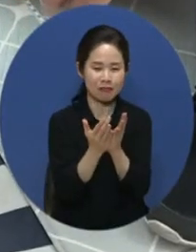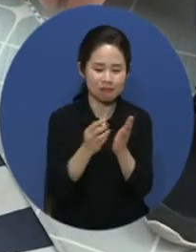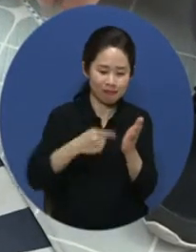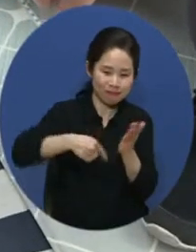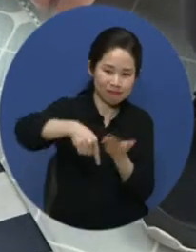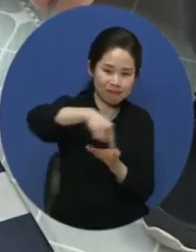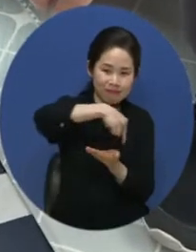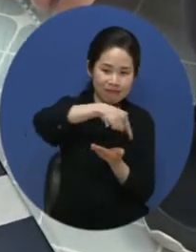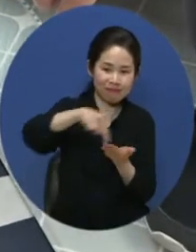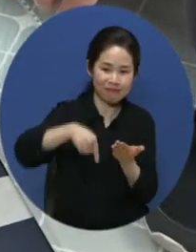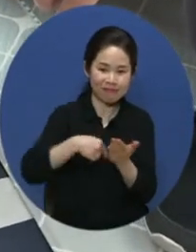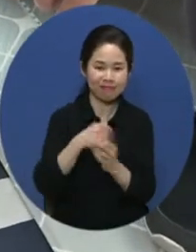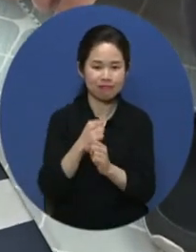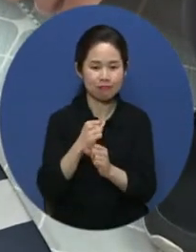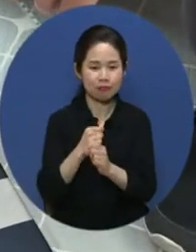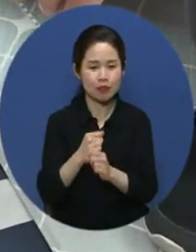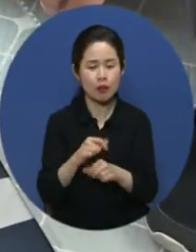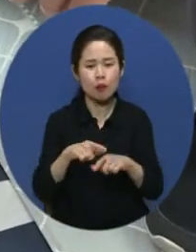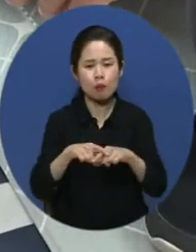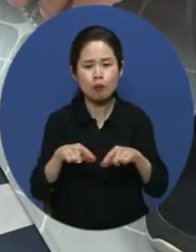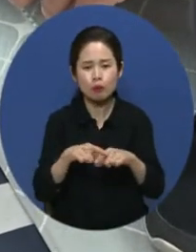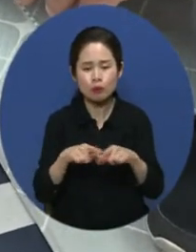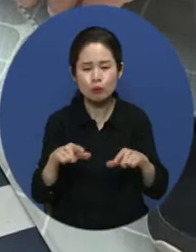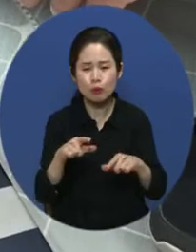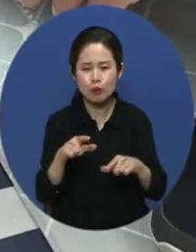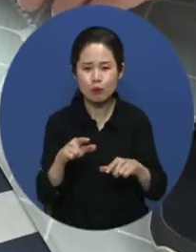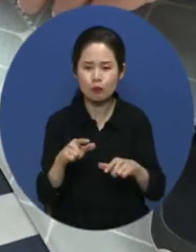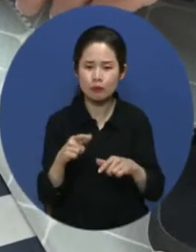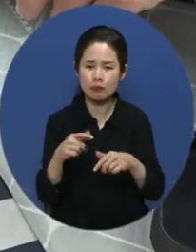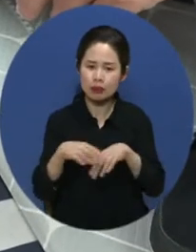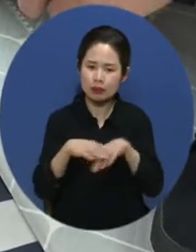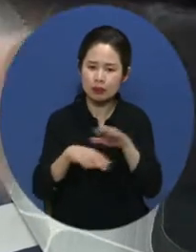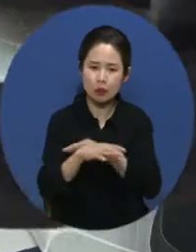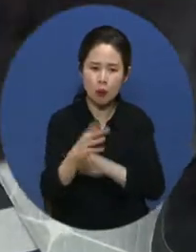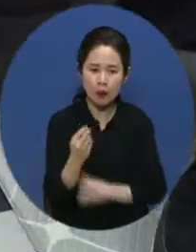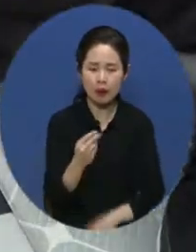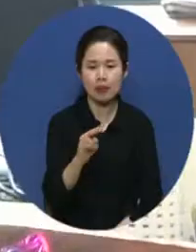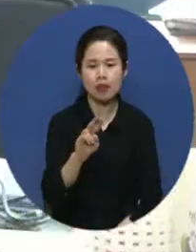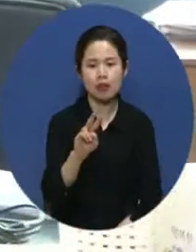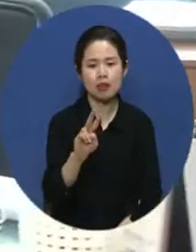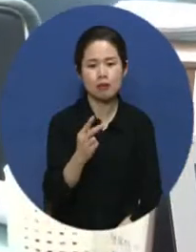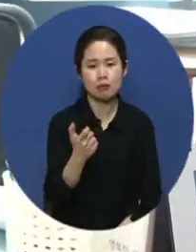평상시 구두 몇 미리 신으세요, 운동화나? 65요. 65요.